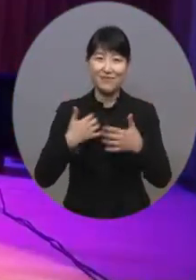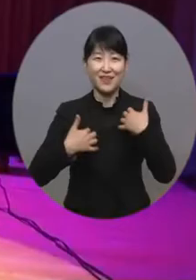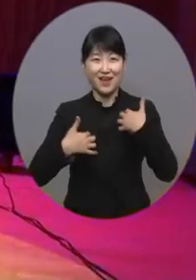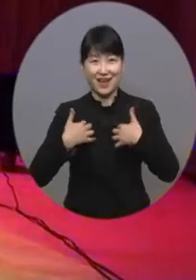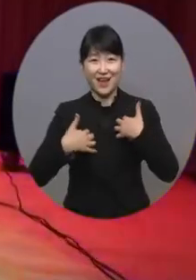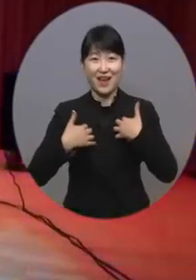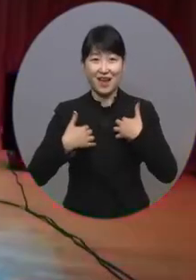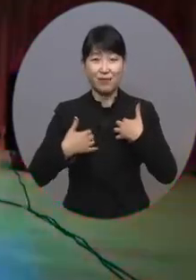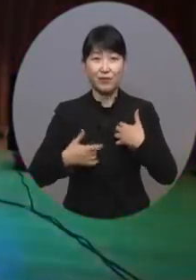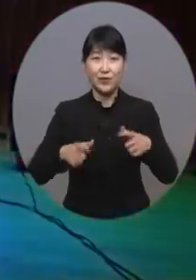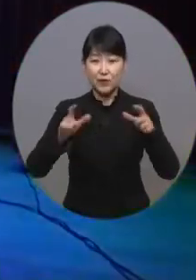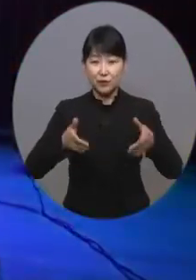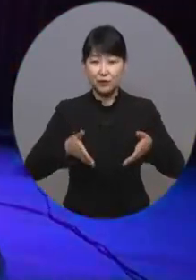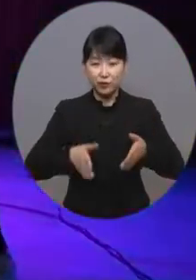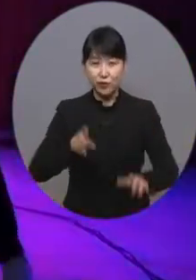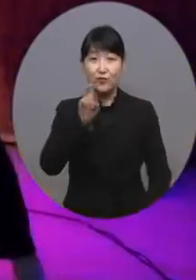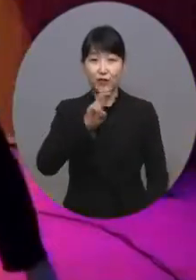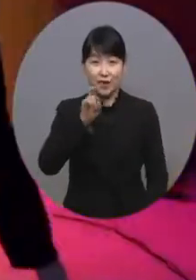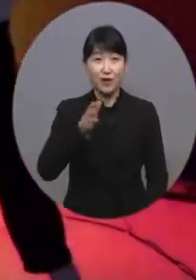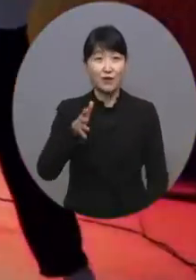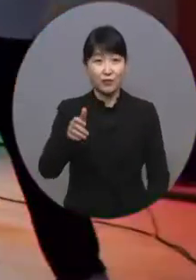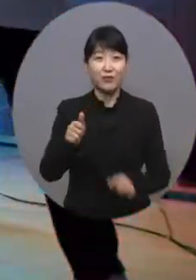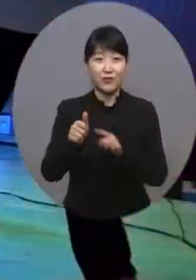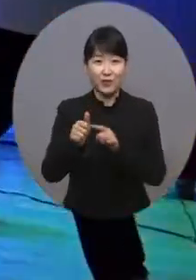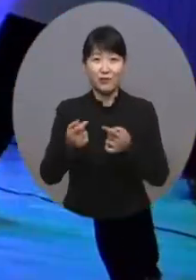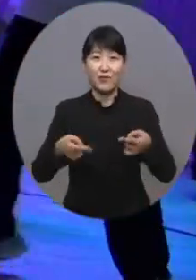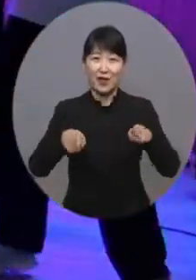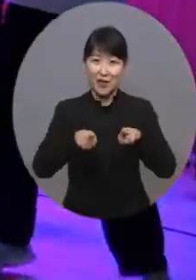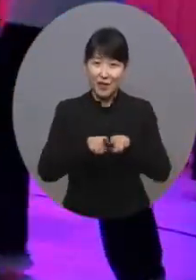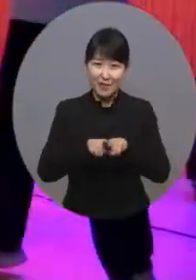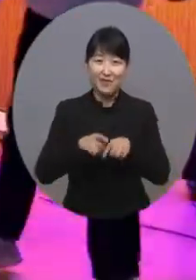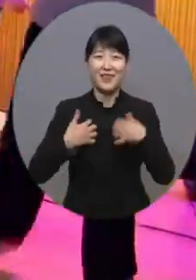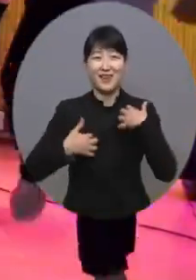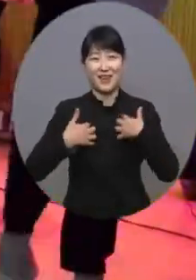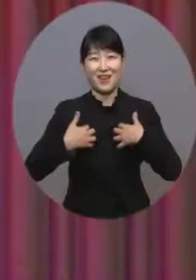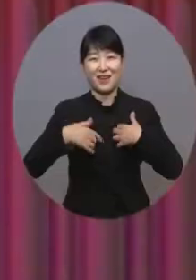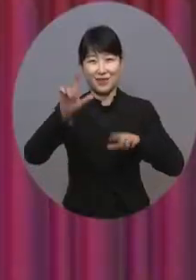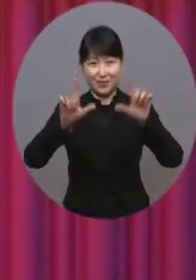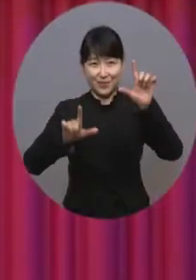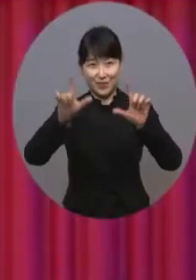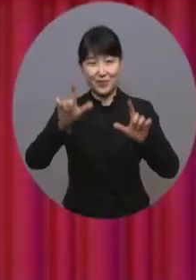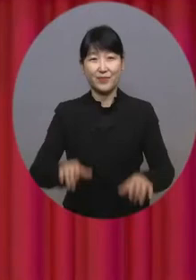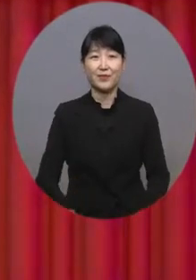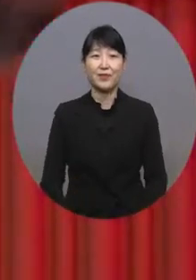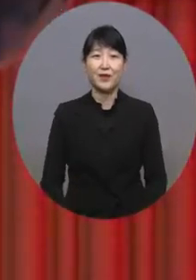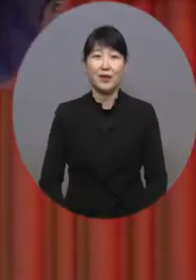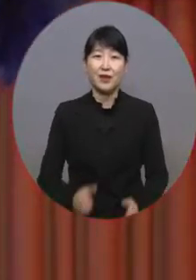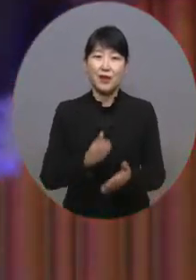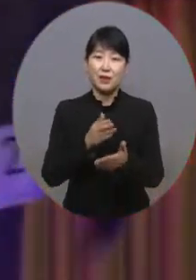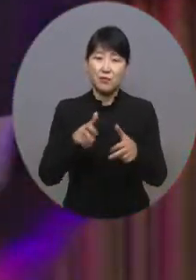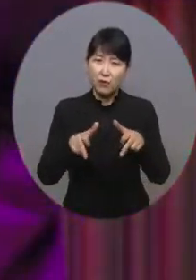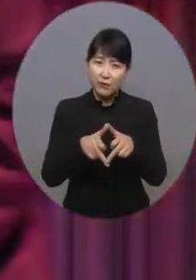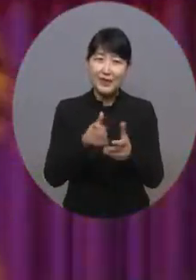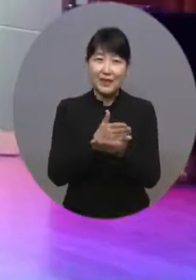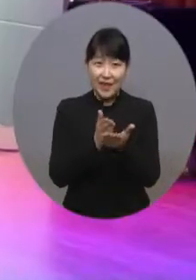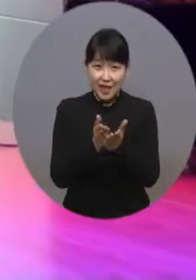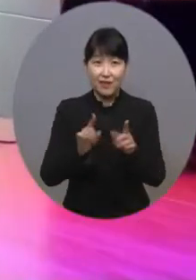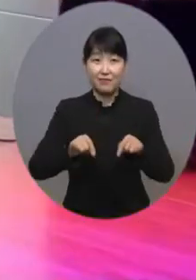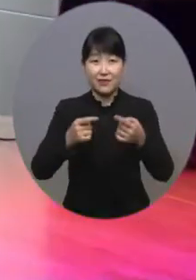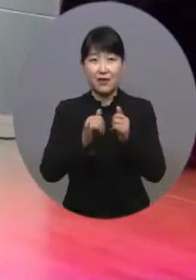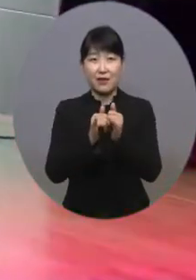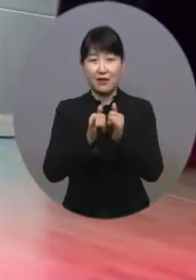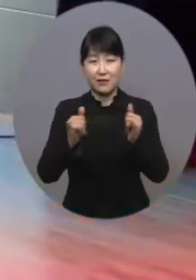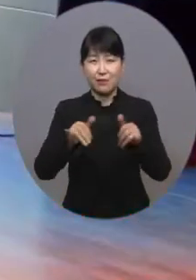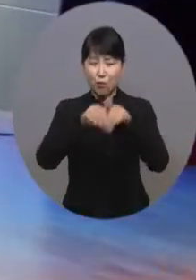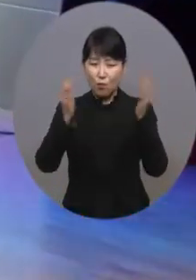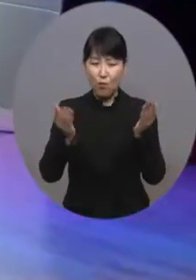동안 지역 가수들도 이들의 순수한 즐거움 속에 동화된 모습입니다. 다양한 장애를 가진 참가자 모두는